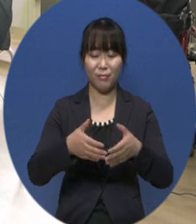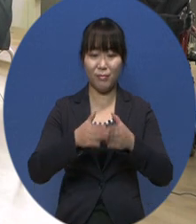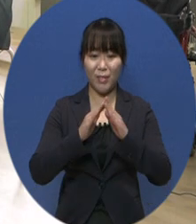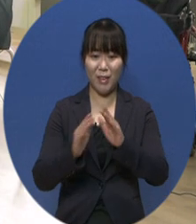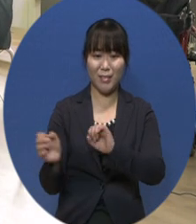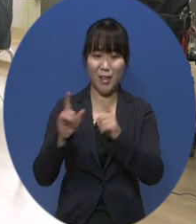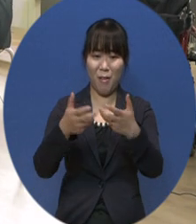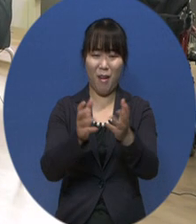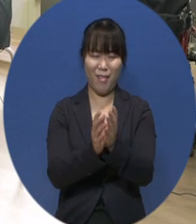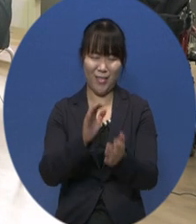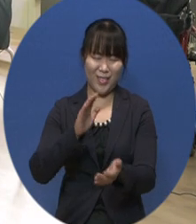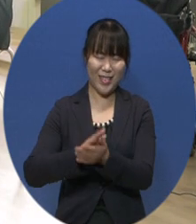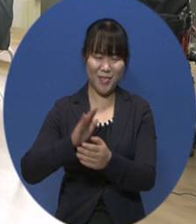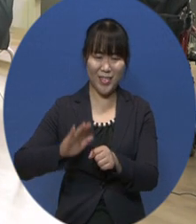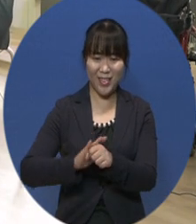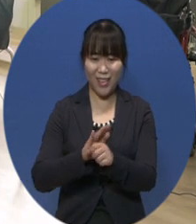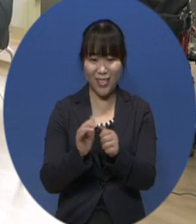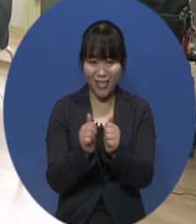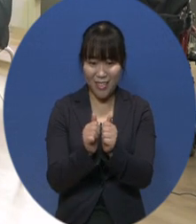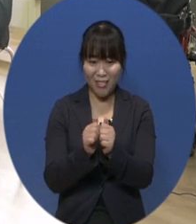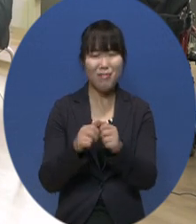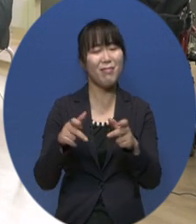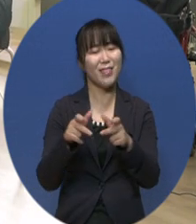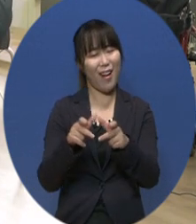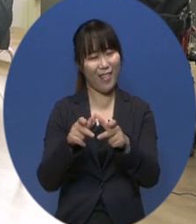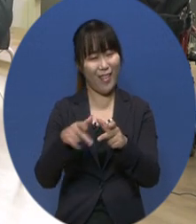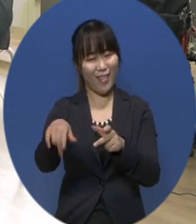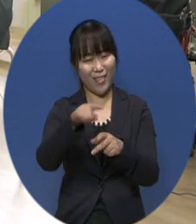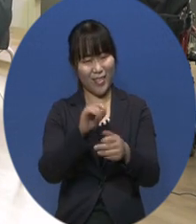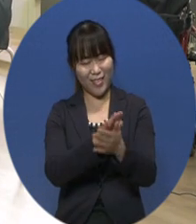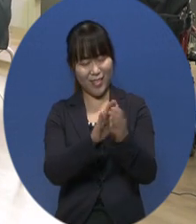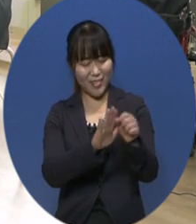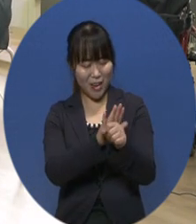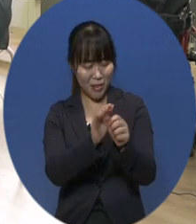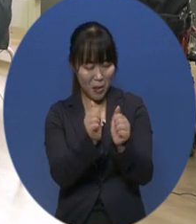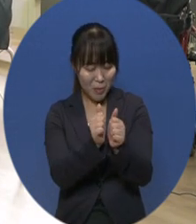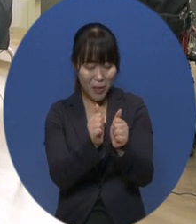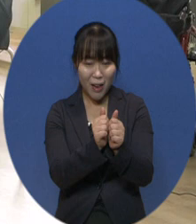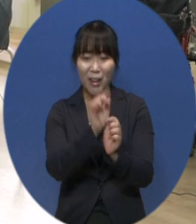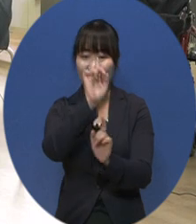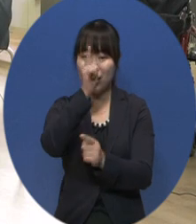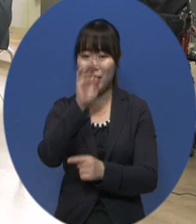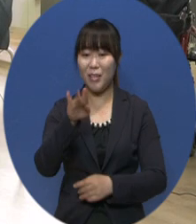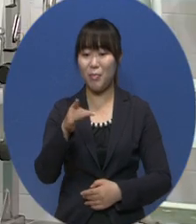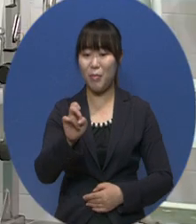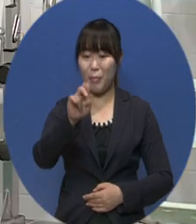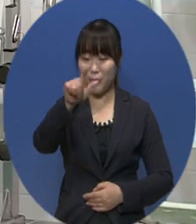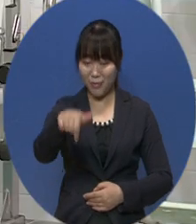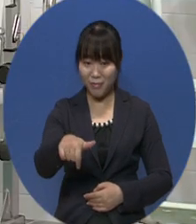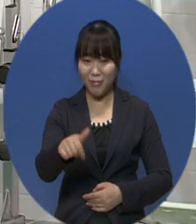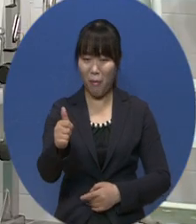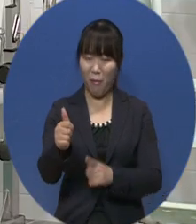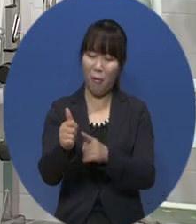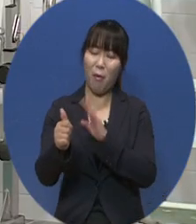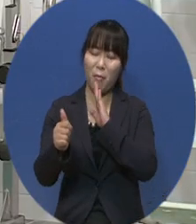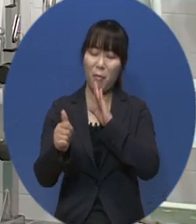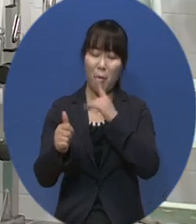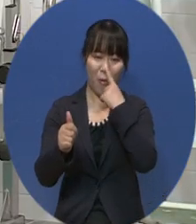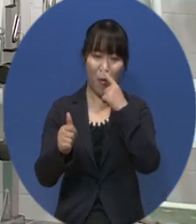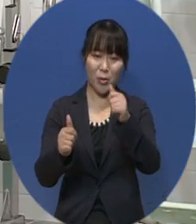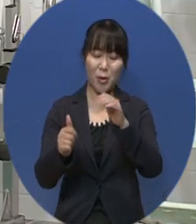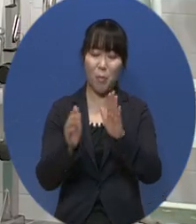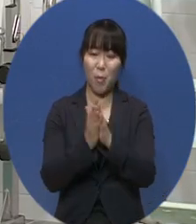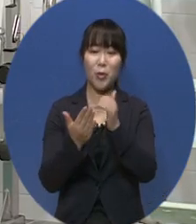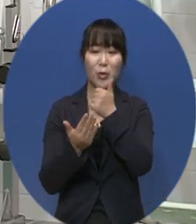국립재활원을 뜨겁게 사랑하는 남자. 우리 장애인분들을 뜨겁게 사랑하는 네. 남자. 이범수 원장님. 아, 또 본인 소개도 멋지게 해주셨네요. 야,